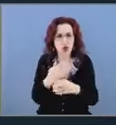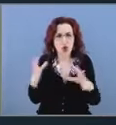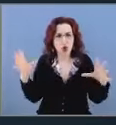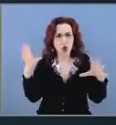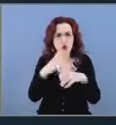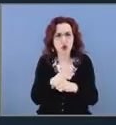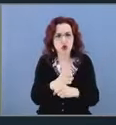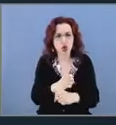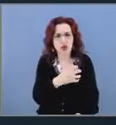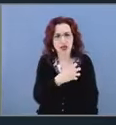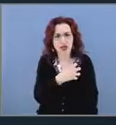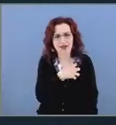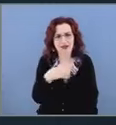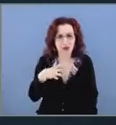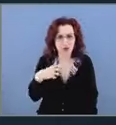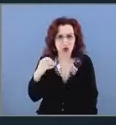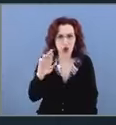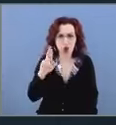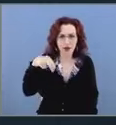Ornelli.